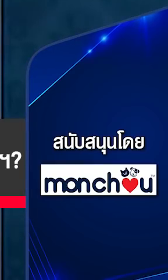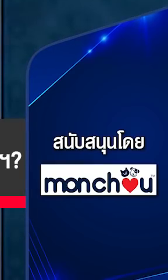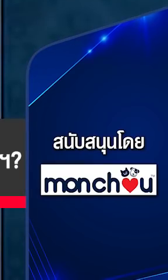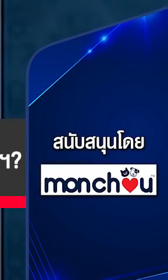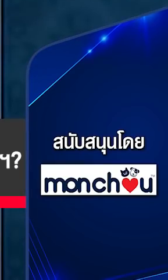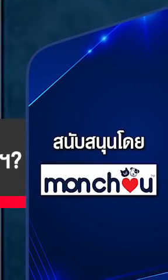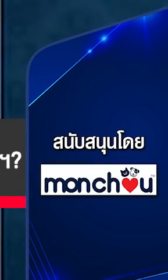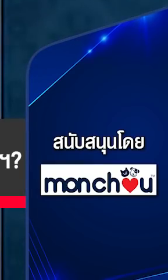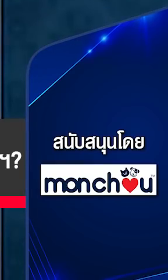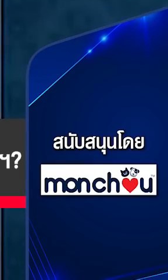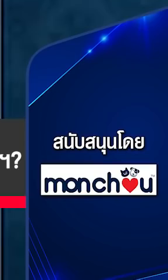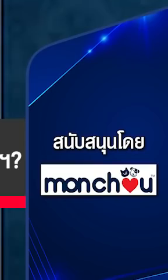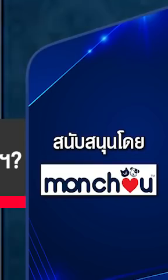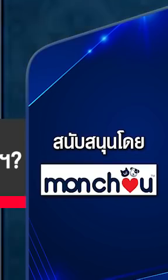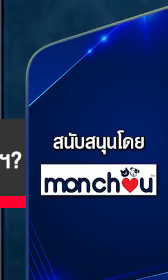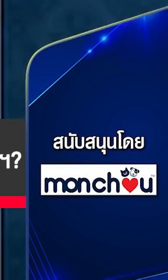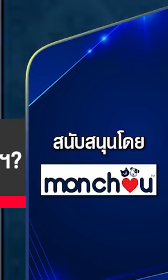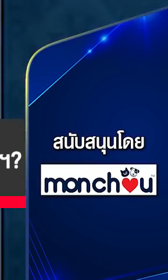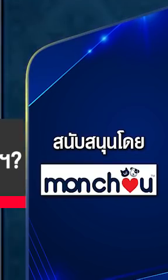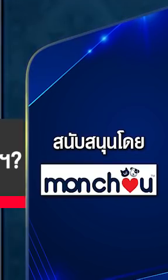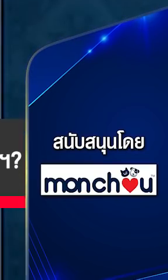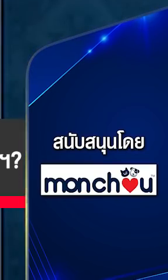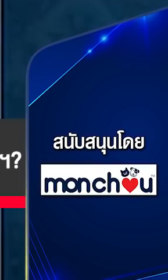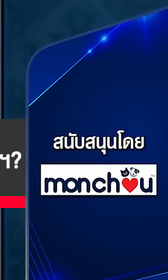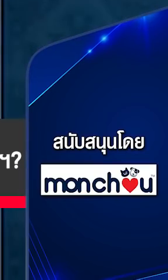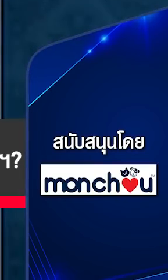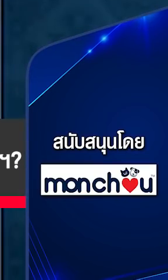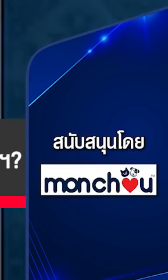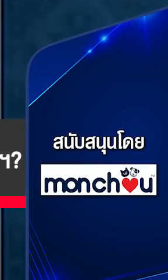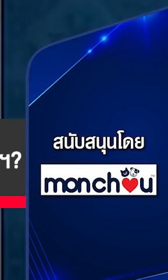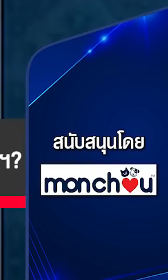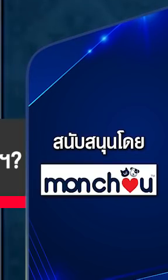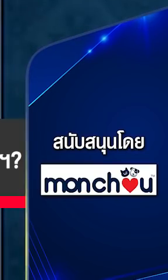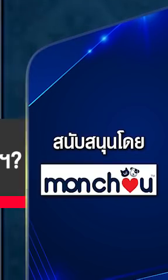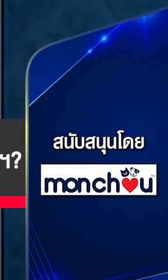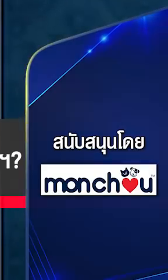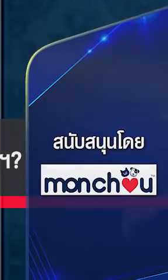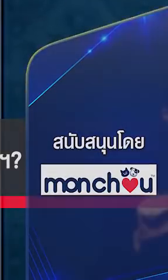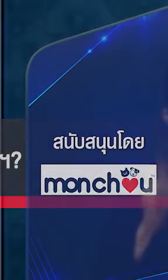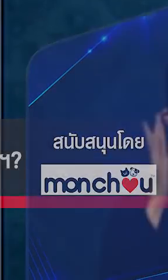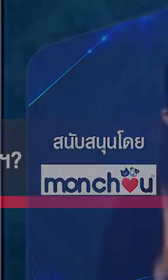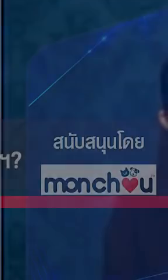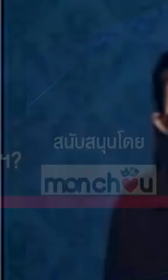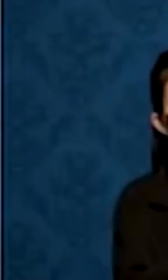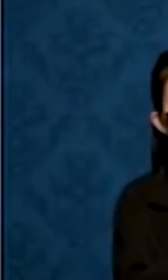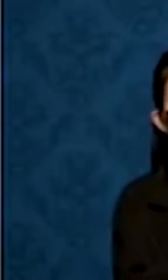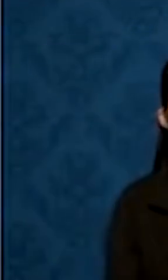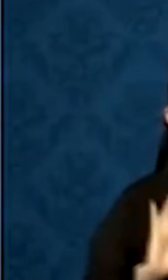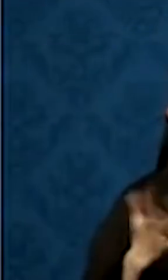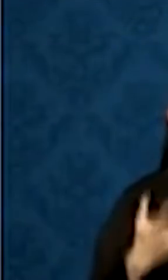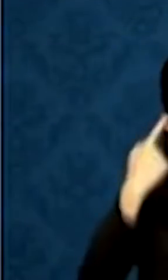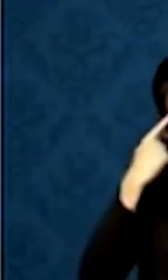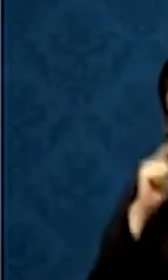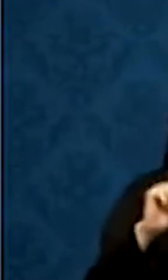ช 2560 พรบ.จัดระเบียบทรัพย์สินพระมหากษัตริย์อันเป็นเนื้อนอกประเด็นจนถูกทักท้วงหลายครั้ง